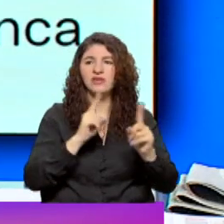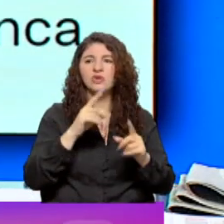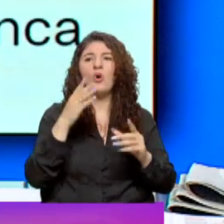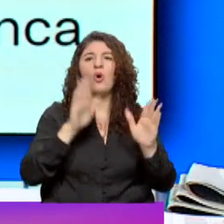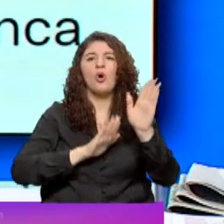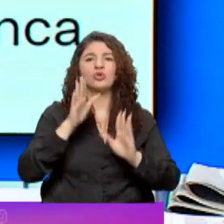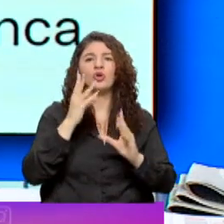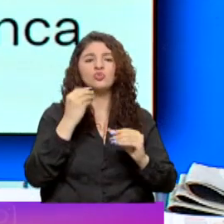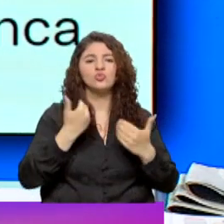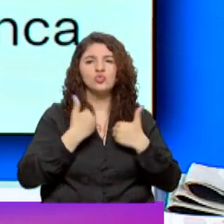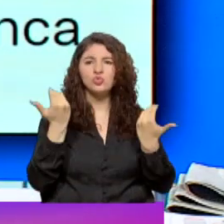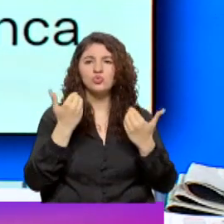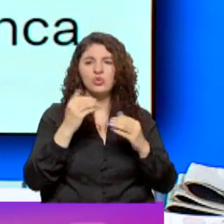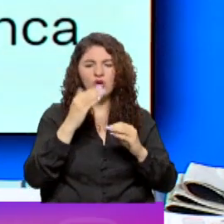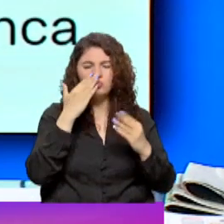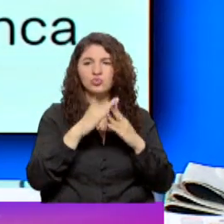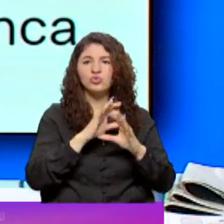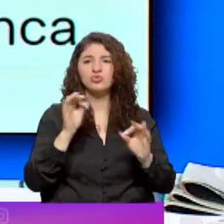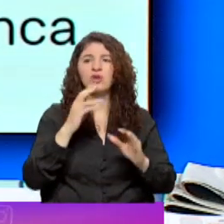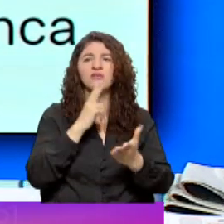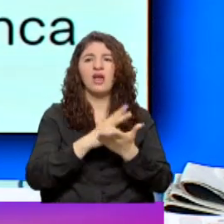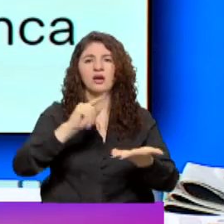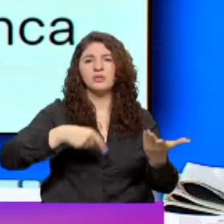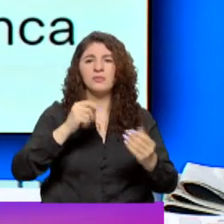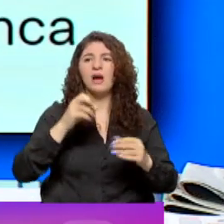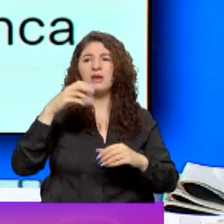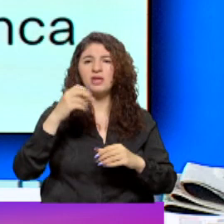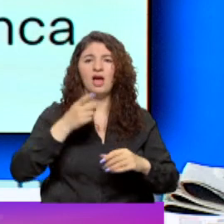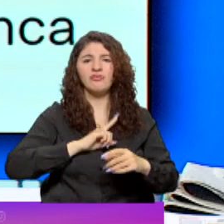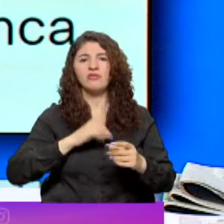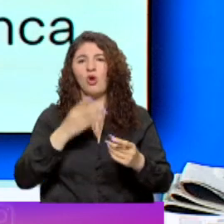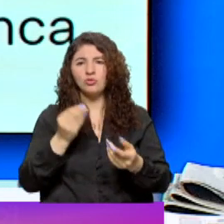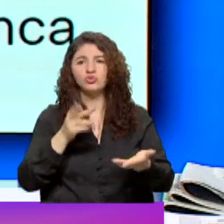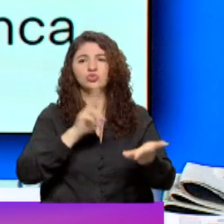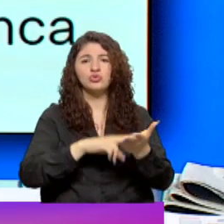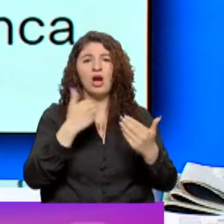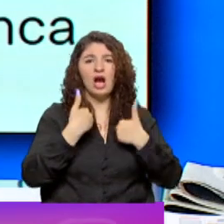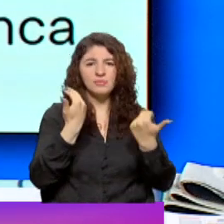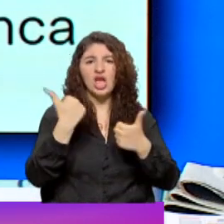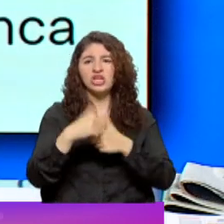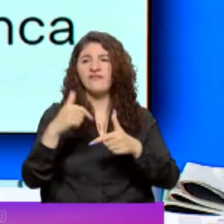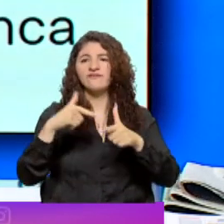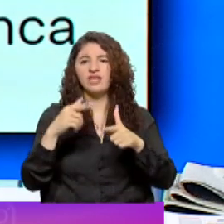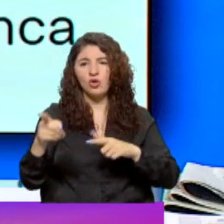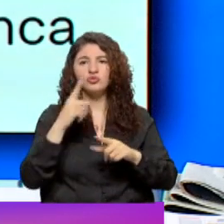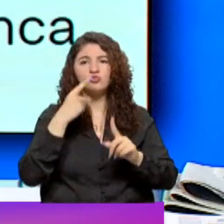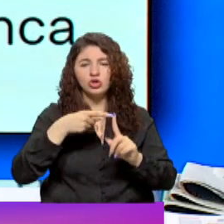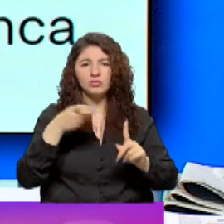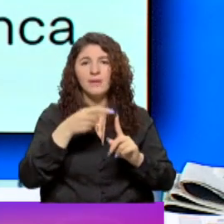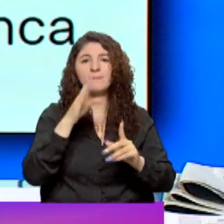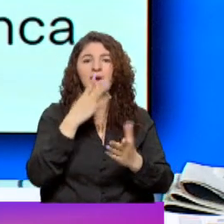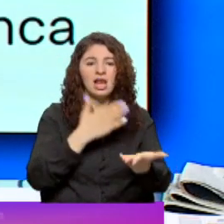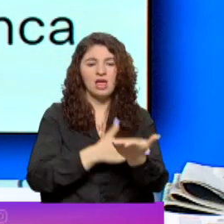hukuka aykırı kararın altına imza atan AKP den aday adayı olmuş üye hakimin eşi hakkındaki petto soruşturmasını belgeye dayalı